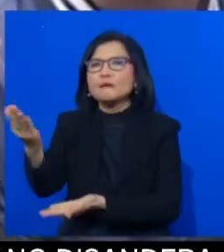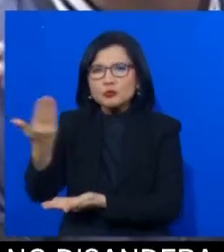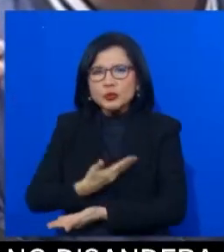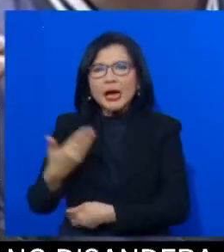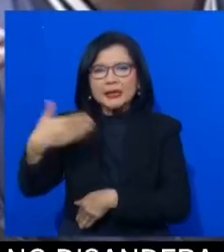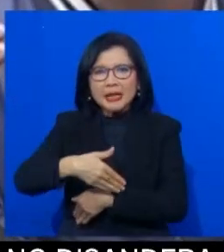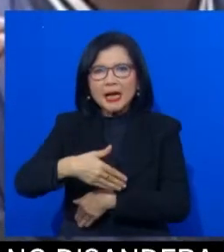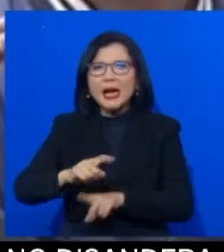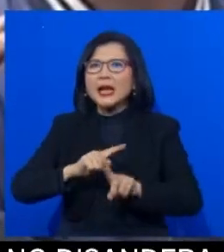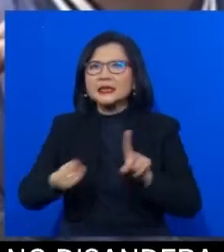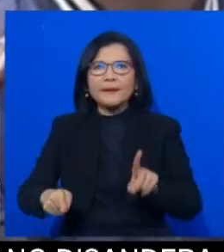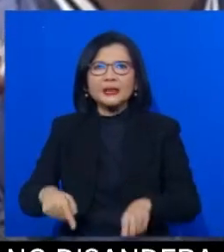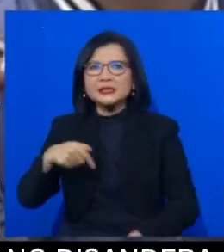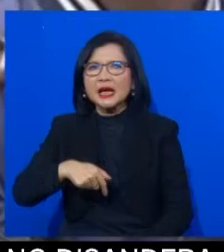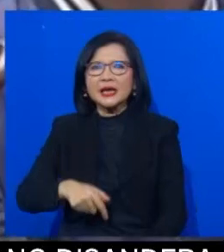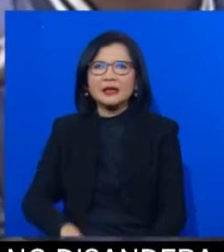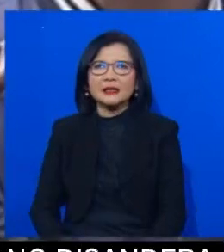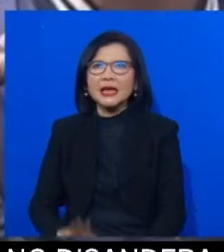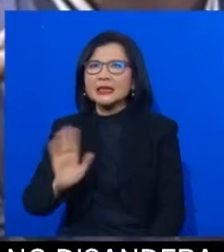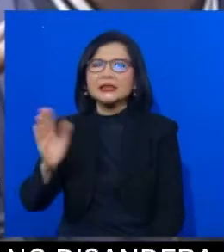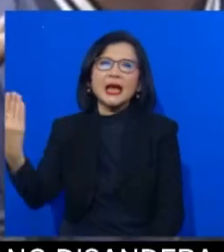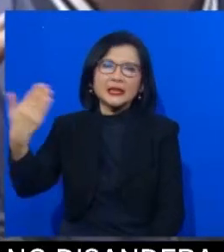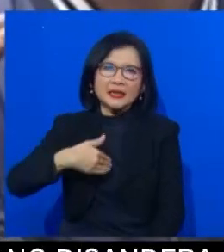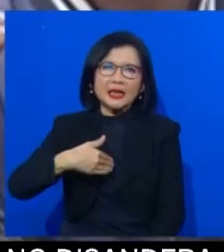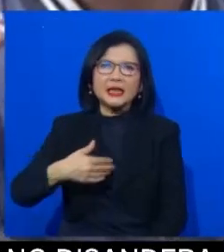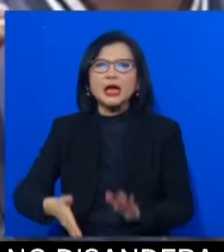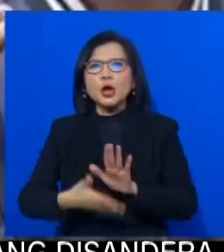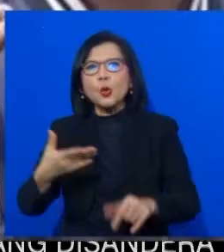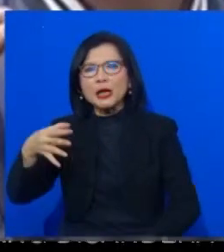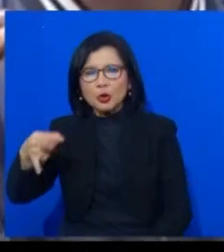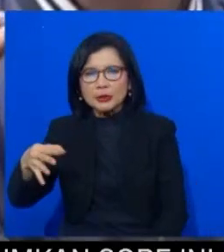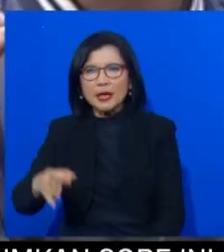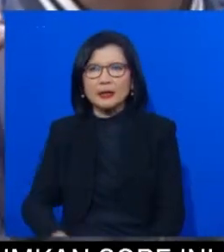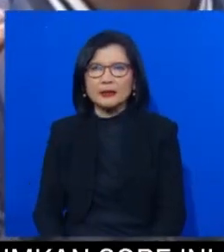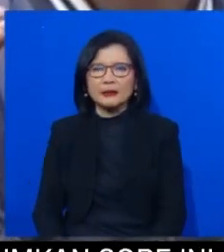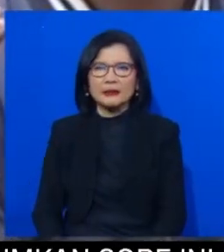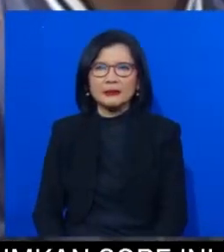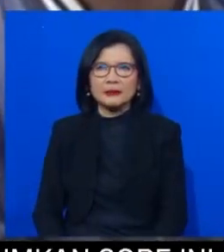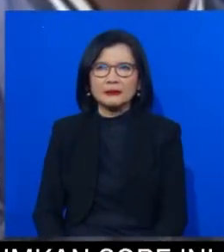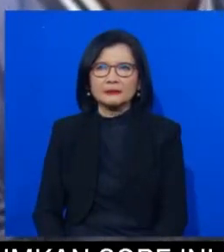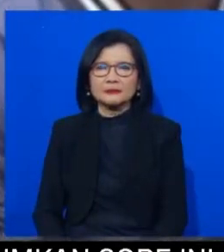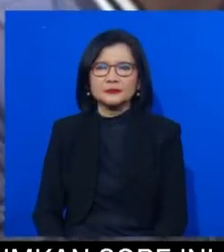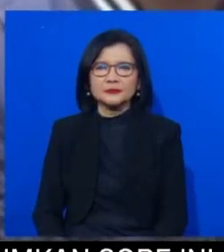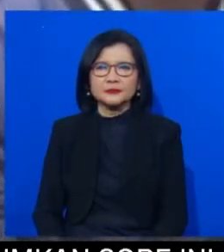namun yang bersangkutan saat ini sedang berada di luar kota berhalangan sehingga tidak bisa hadir dan digantikan oleh saksi pengganti.